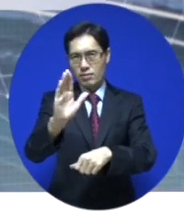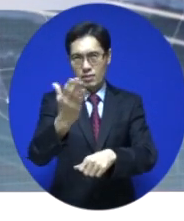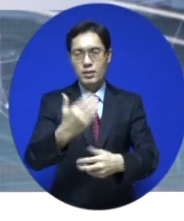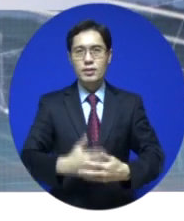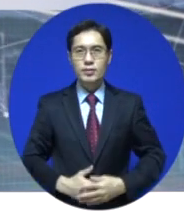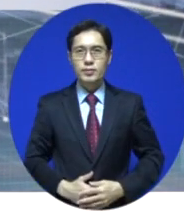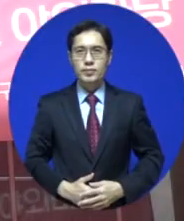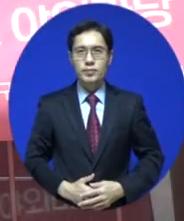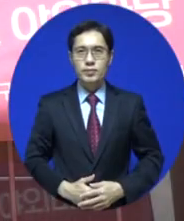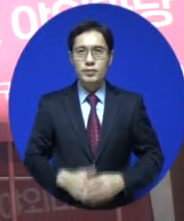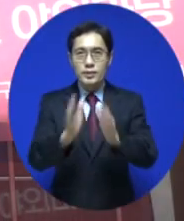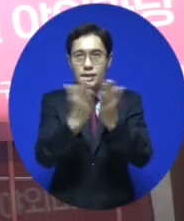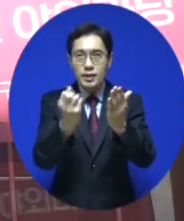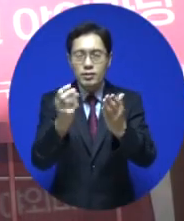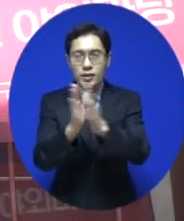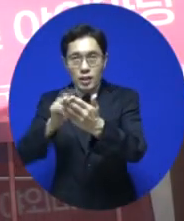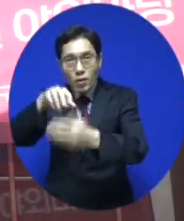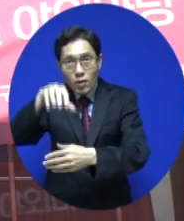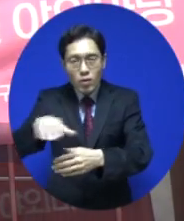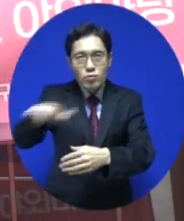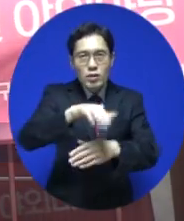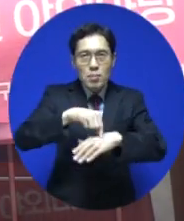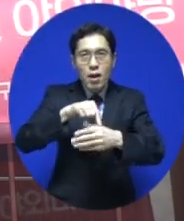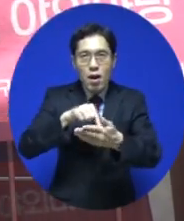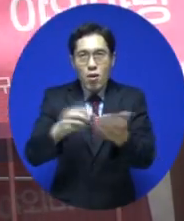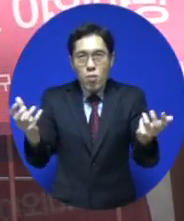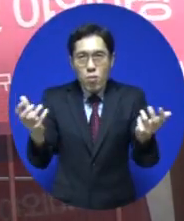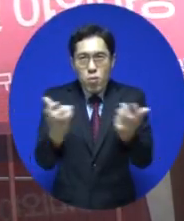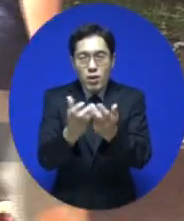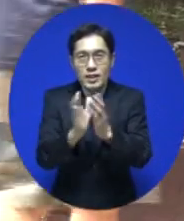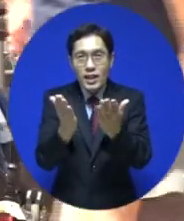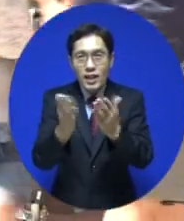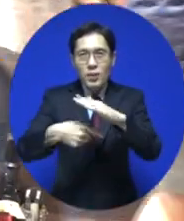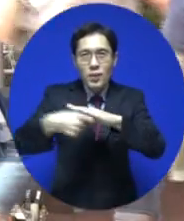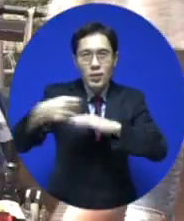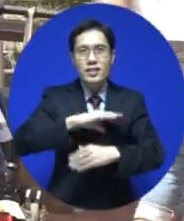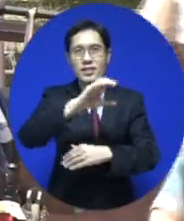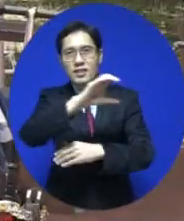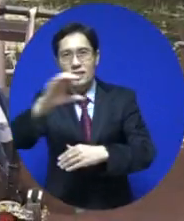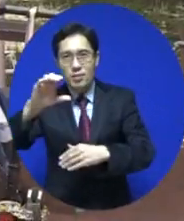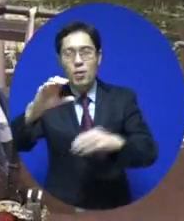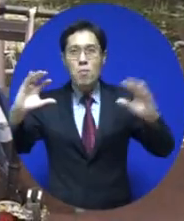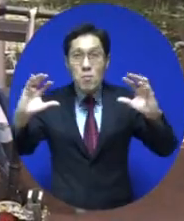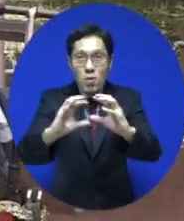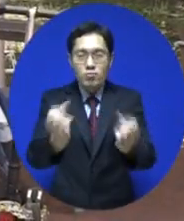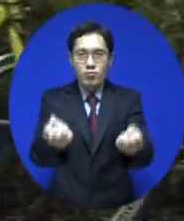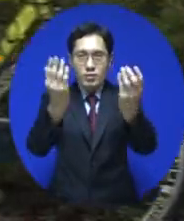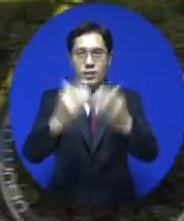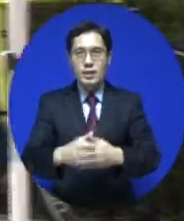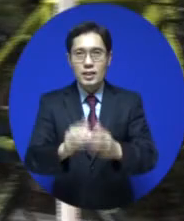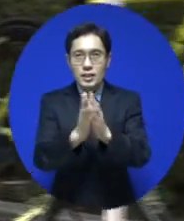됐습니다. 책과 도서관이 우리의 마음을 두둑하게 책도둑이라는 슬로건으로 진행된 이번